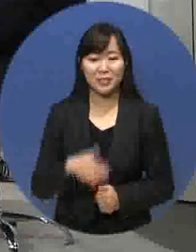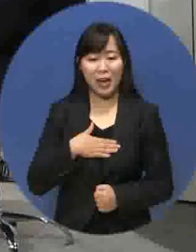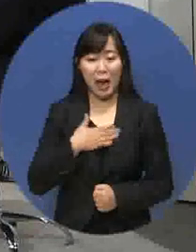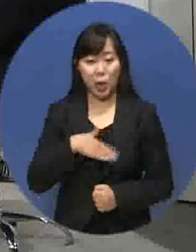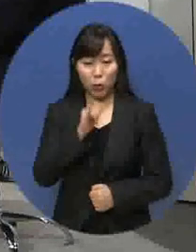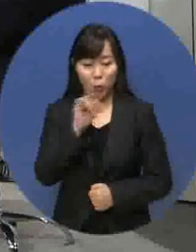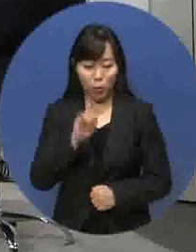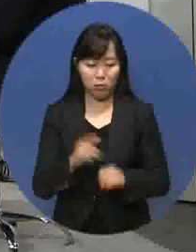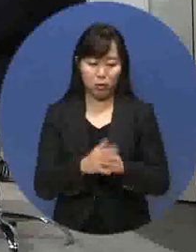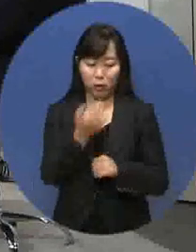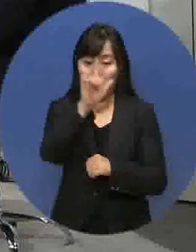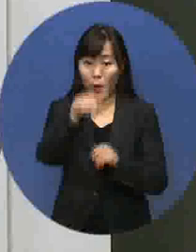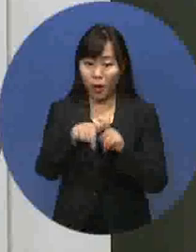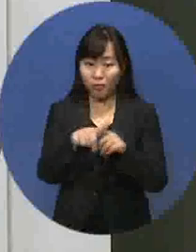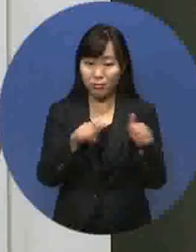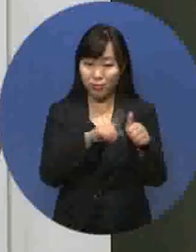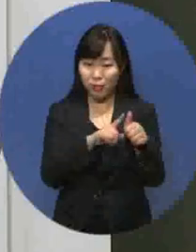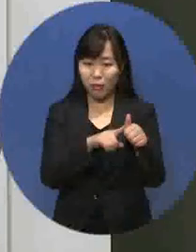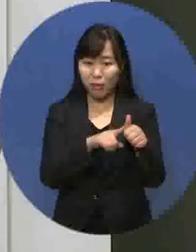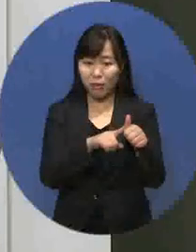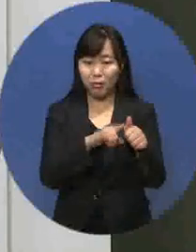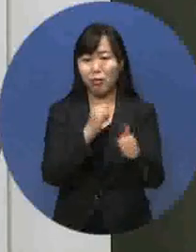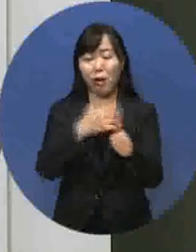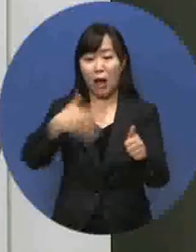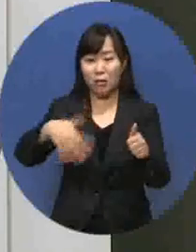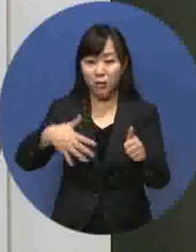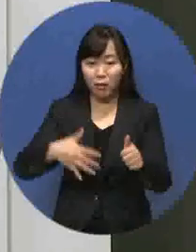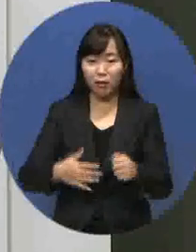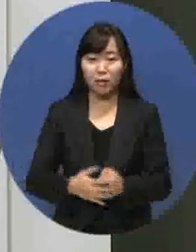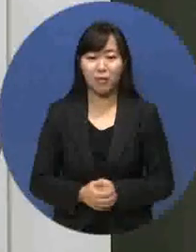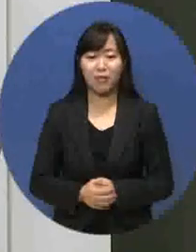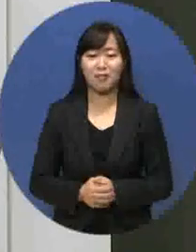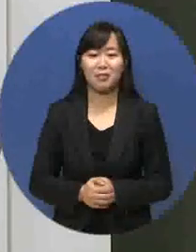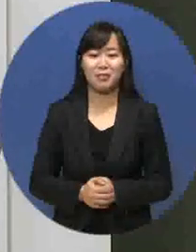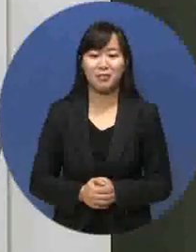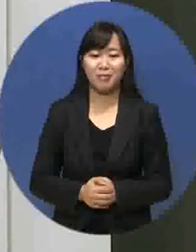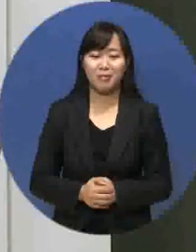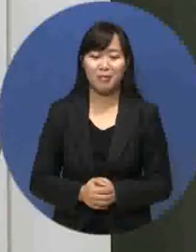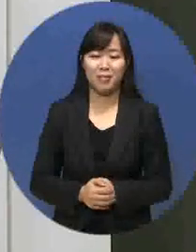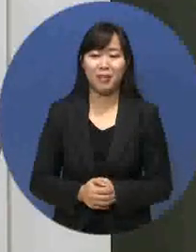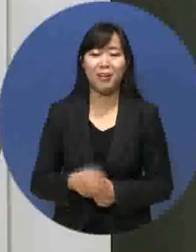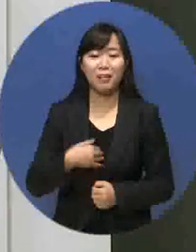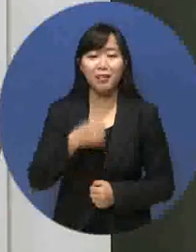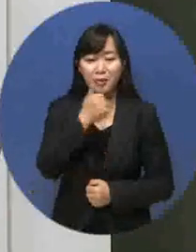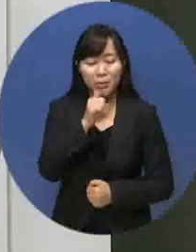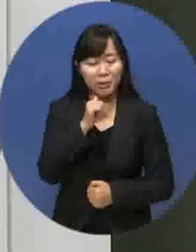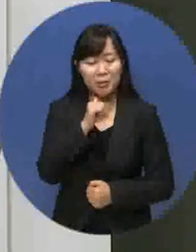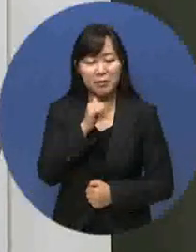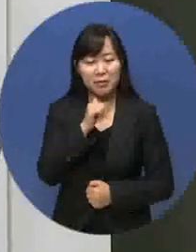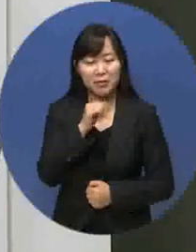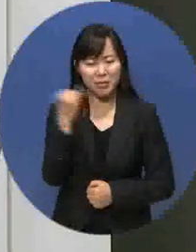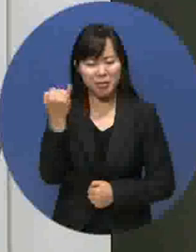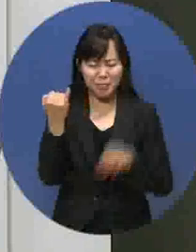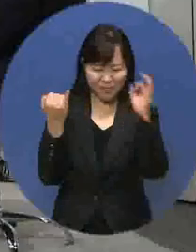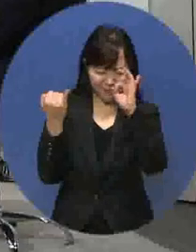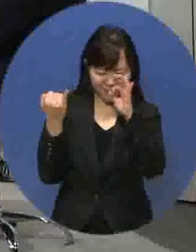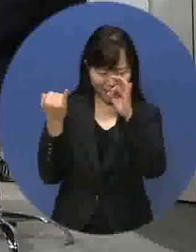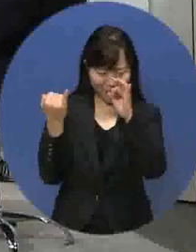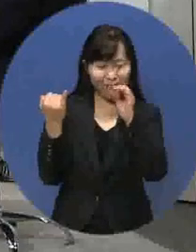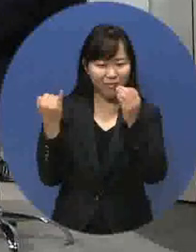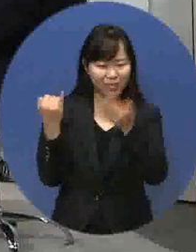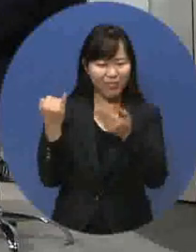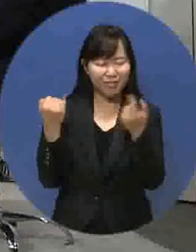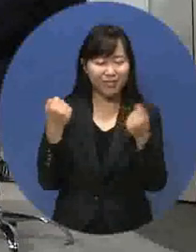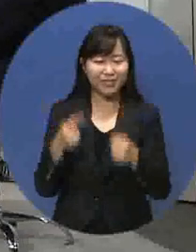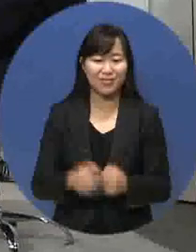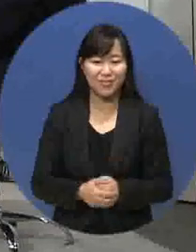알기로는 곽도원 배우가 네. 총각이에요. 예예예. 어? 예, 예. 내가 중매도 좀 생각해봐야겠네. 감사합니다요,